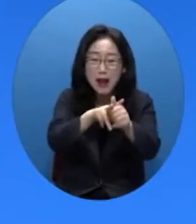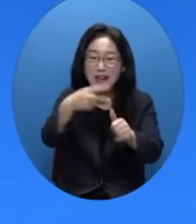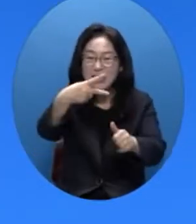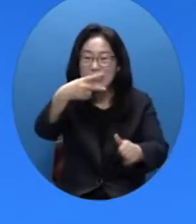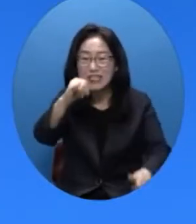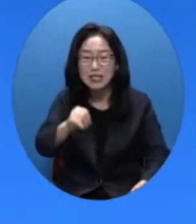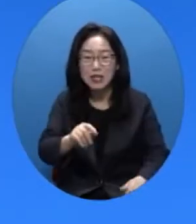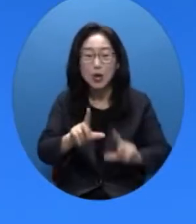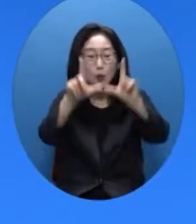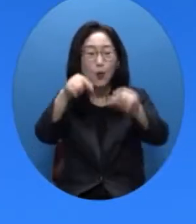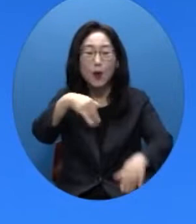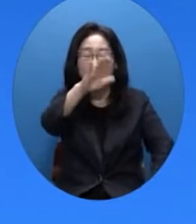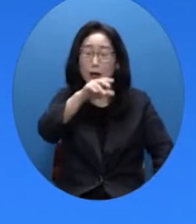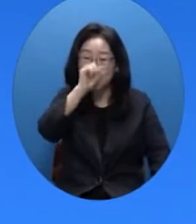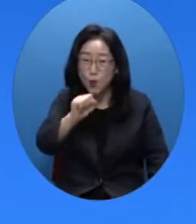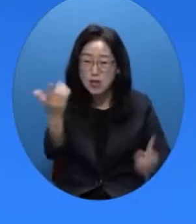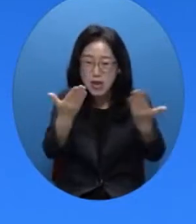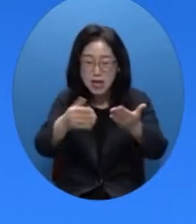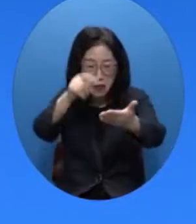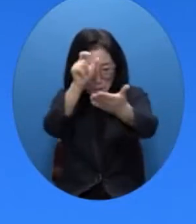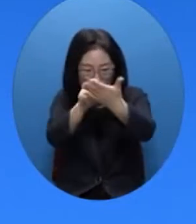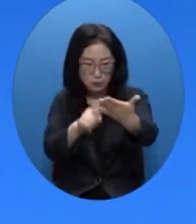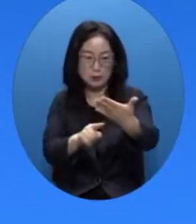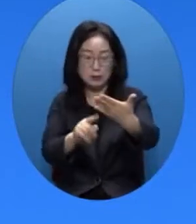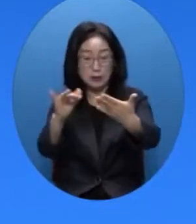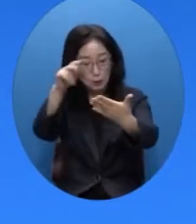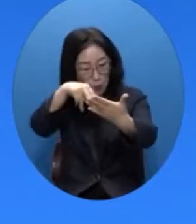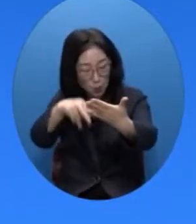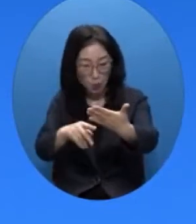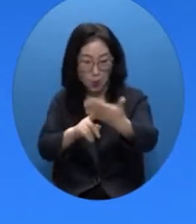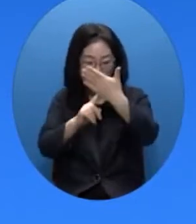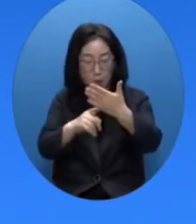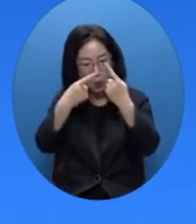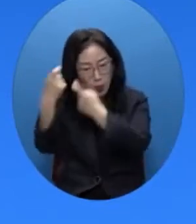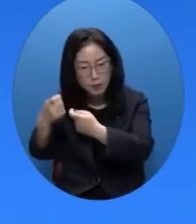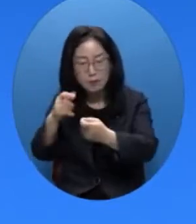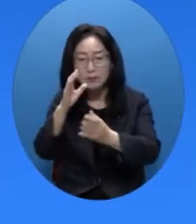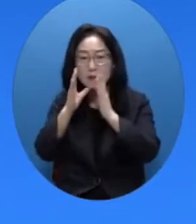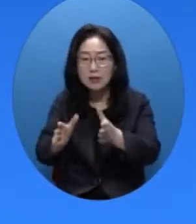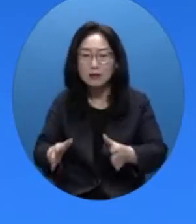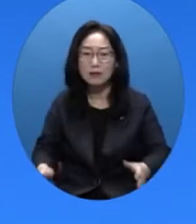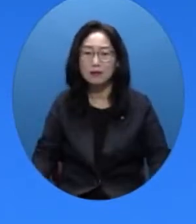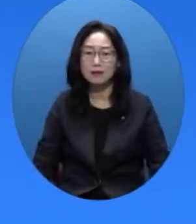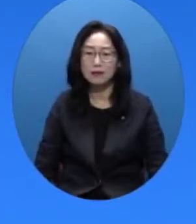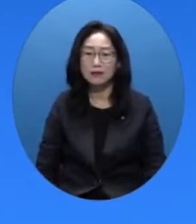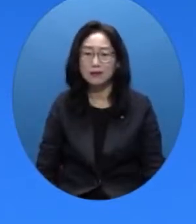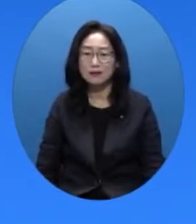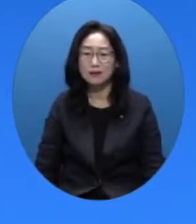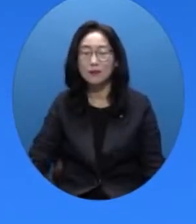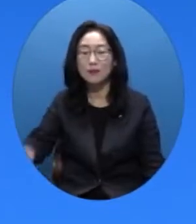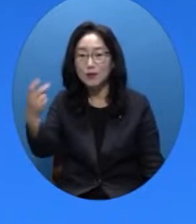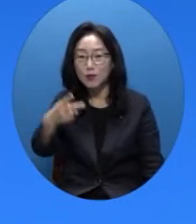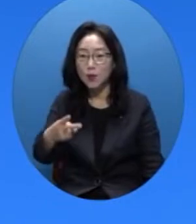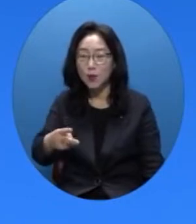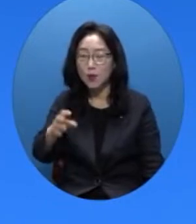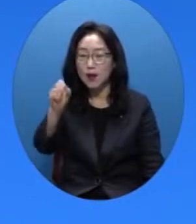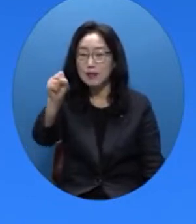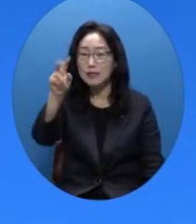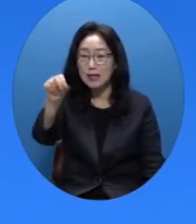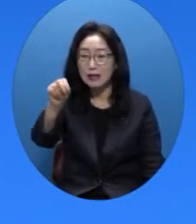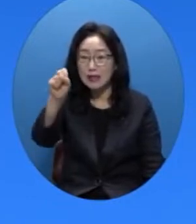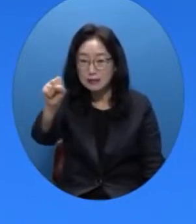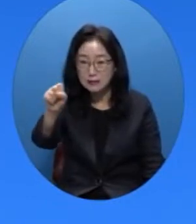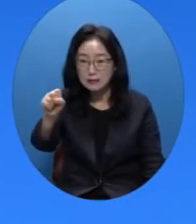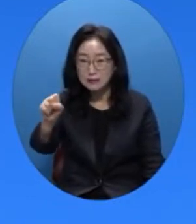있을 것이다 이런 얘기를 다 써놓고 사람들에게 보아서 사람을 현혹시키고 또 sn 에서는 온갖